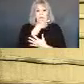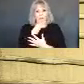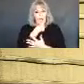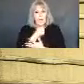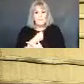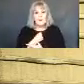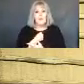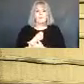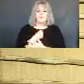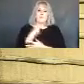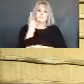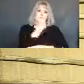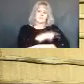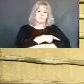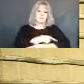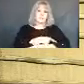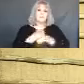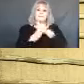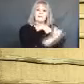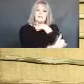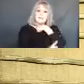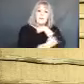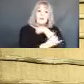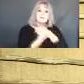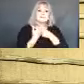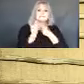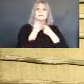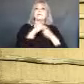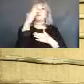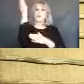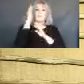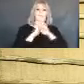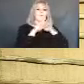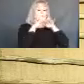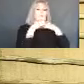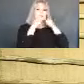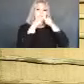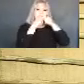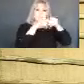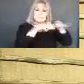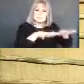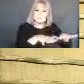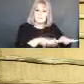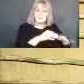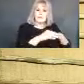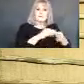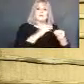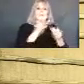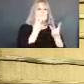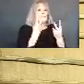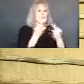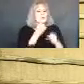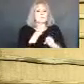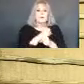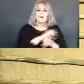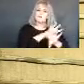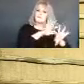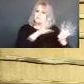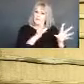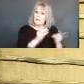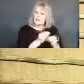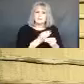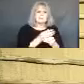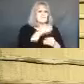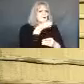verbond gemaakt het en gesê het, in jou nageslag zal ik die nasies van die wereld zien. Met andere woorden, weer oprichting van alle dingen, niet maak